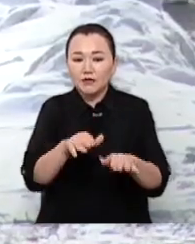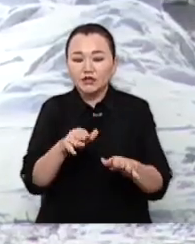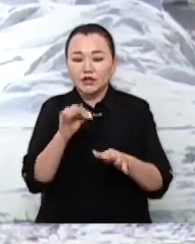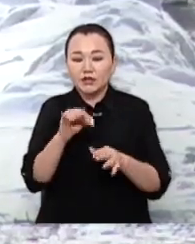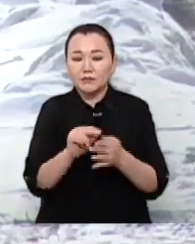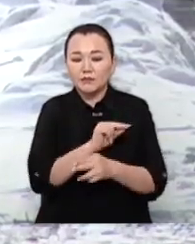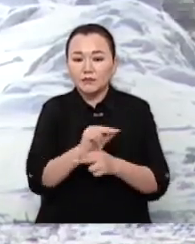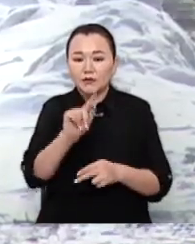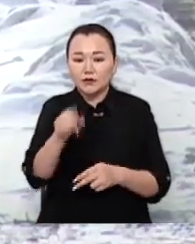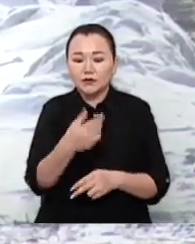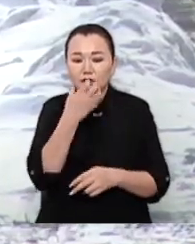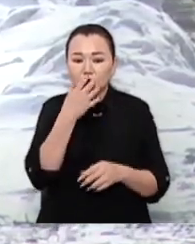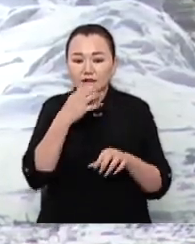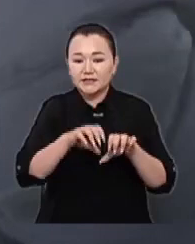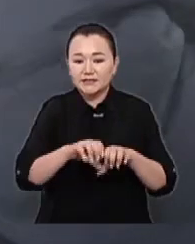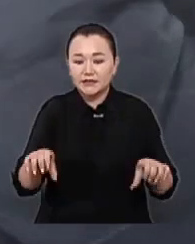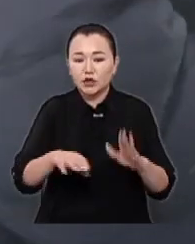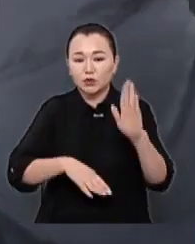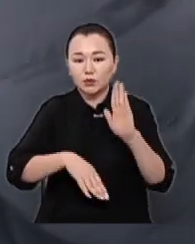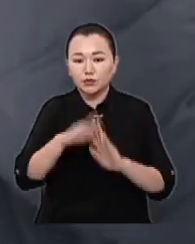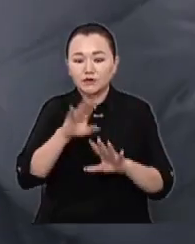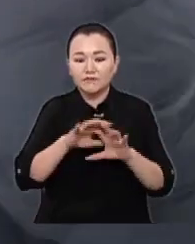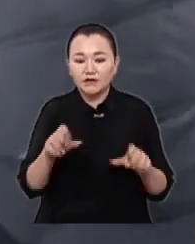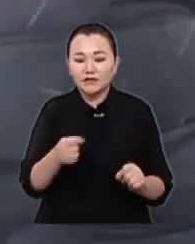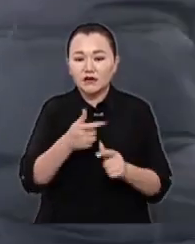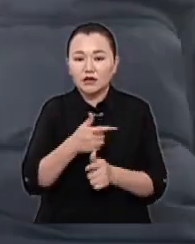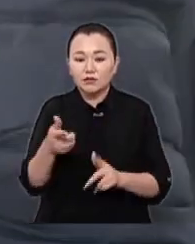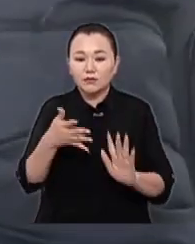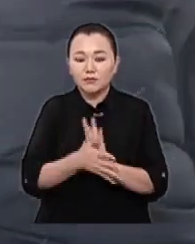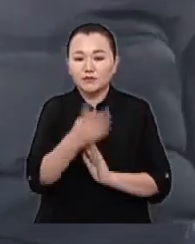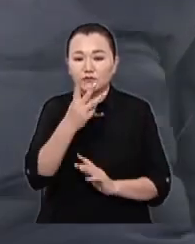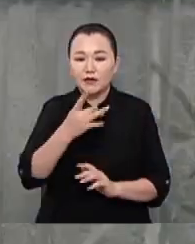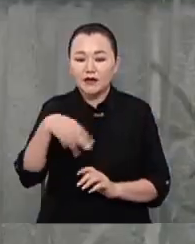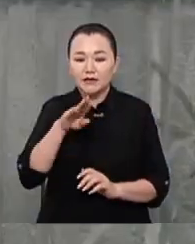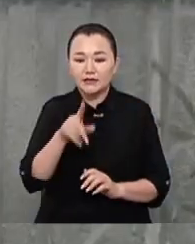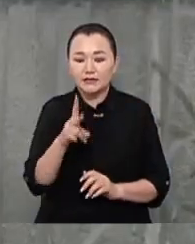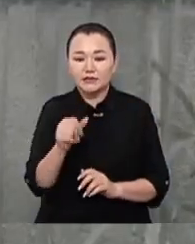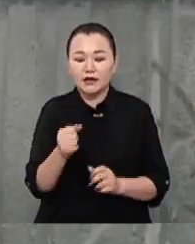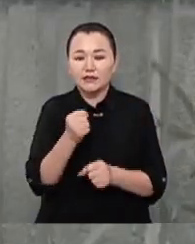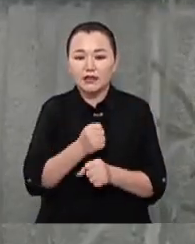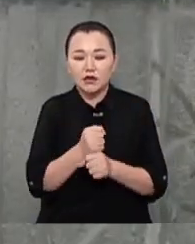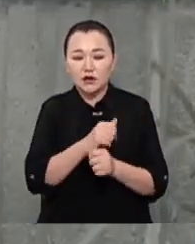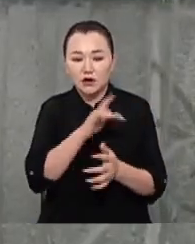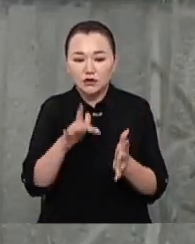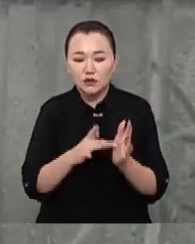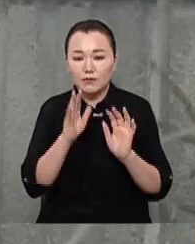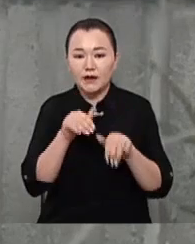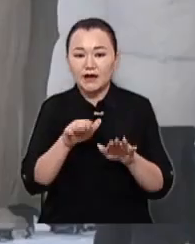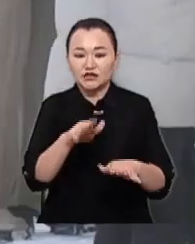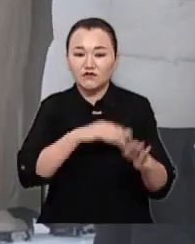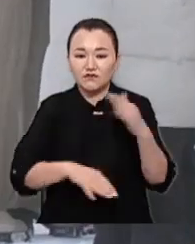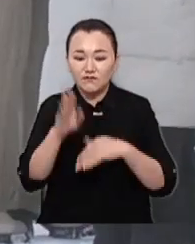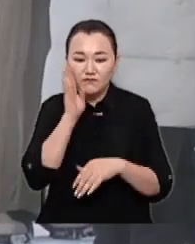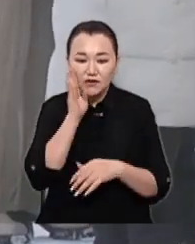потребовали отремонтировать теплосети. Всему власти готовы потратить около 2 миллиардов тенге на благоустройство городского пляжа и не